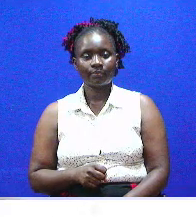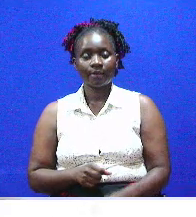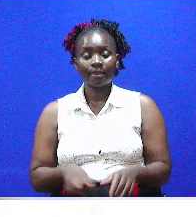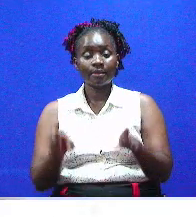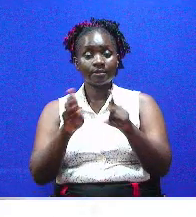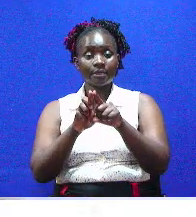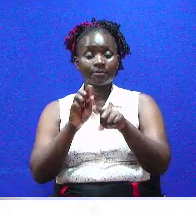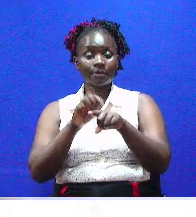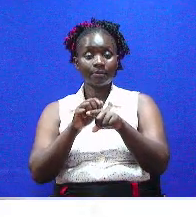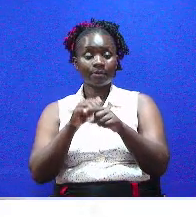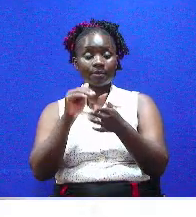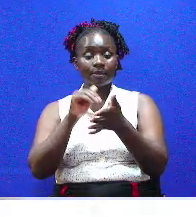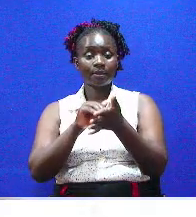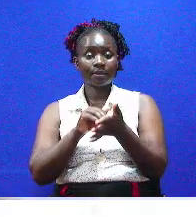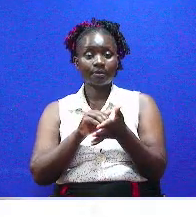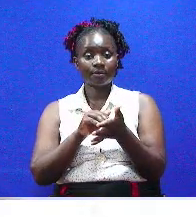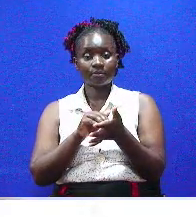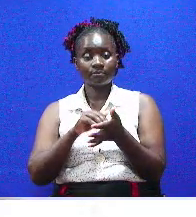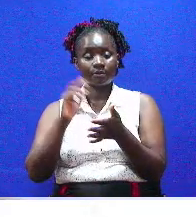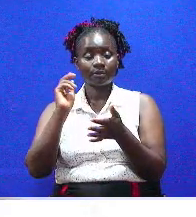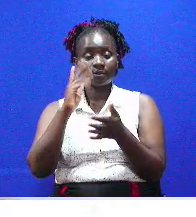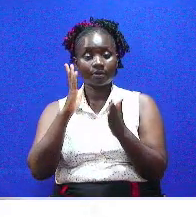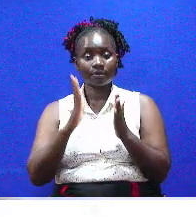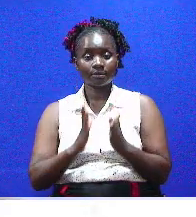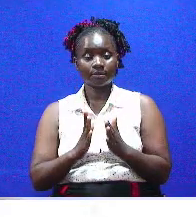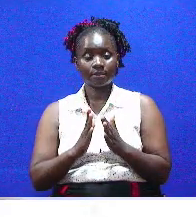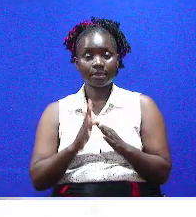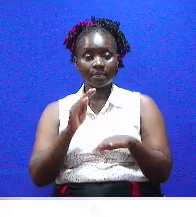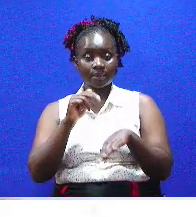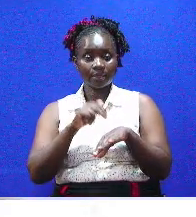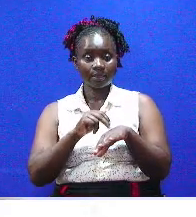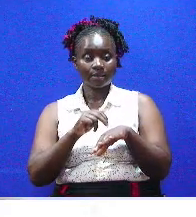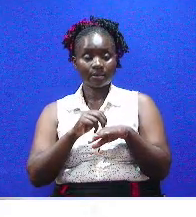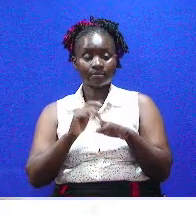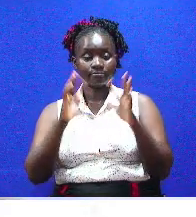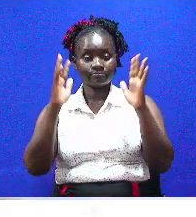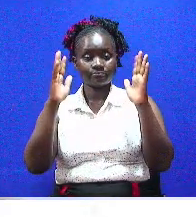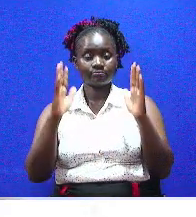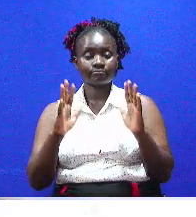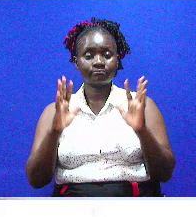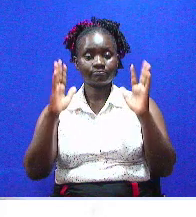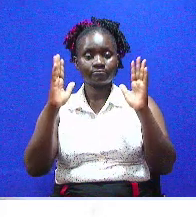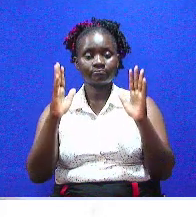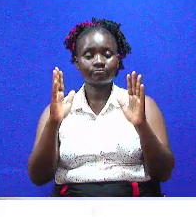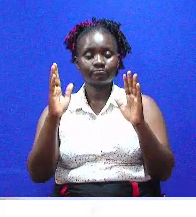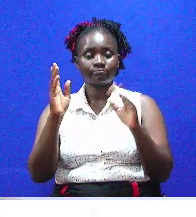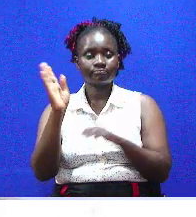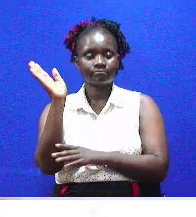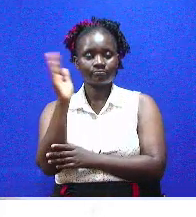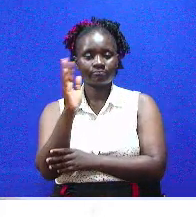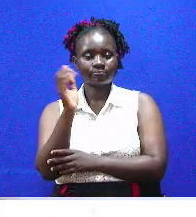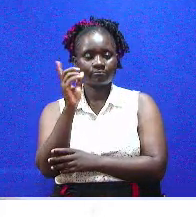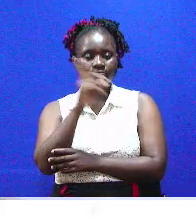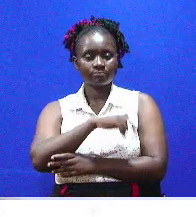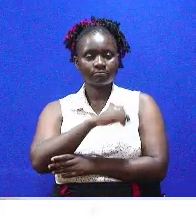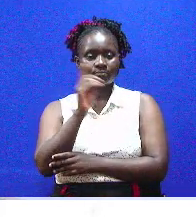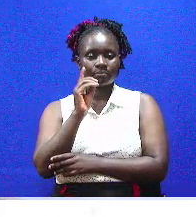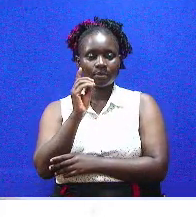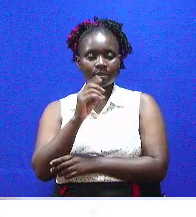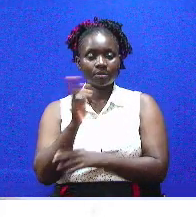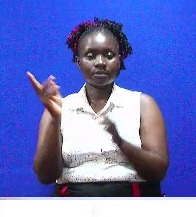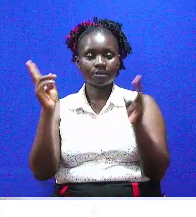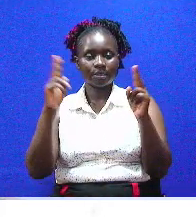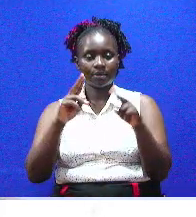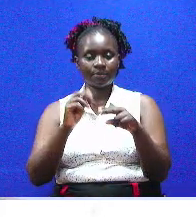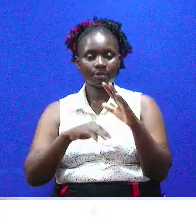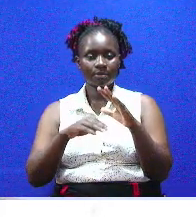kicho baigo nigo abakenya bayirakinga kicyabo cyo kengera litkeliga ya madaraka asomo yego manene